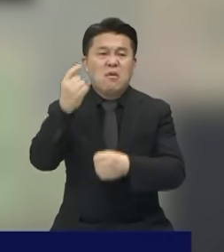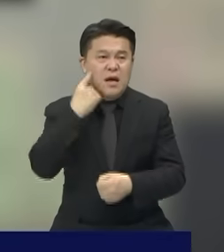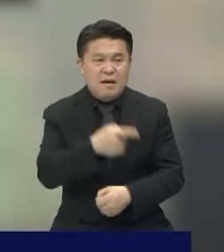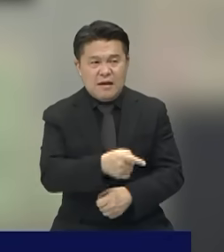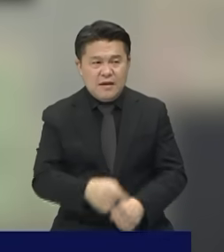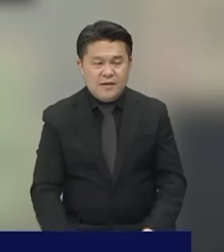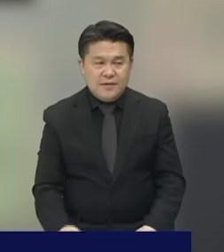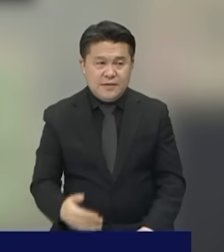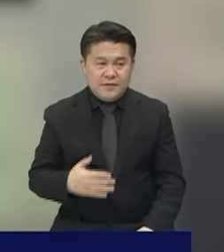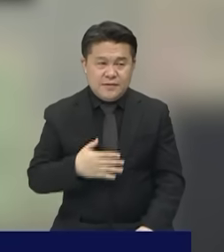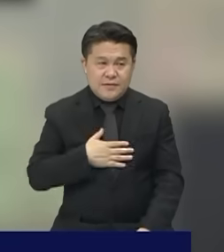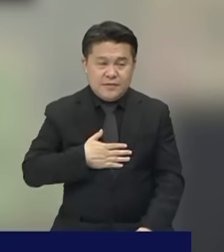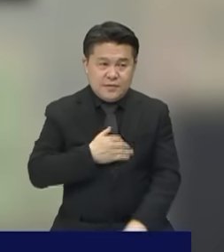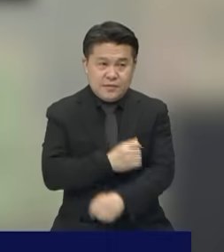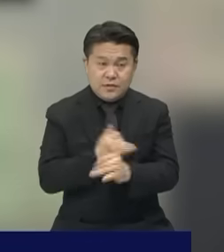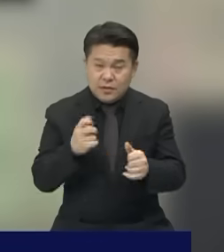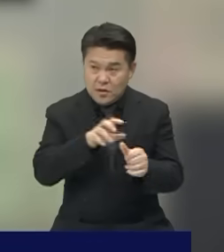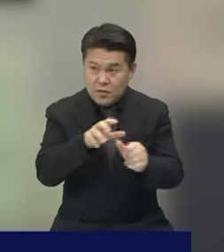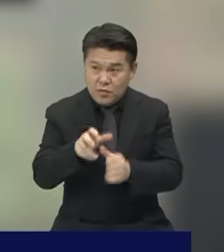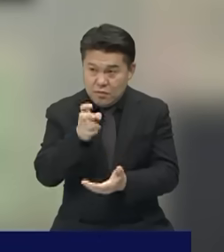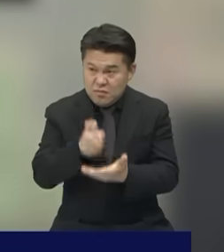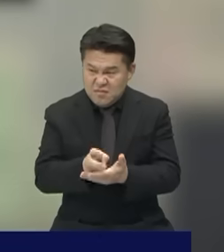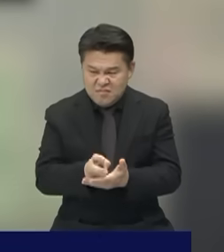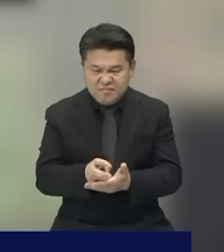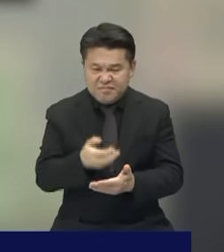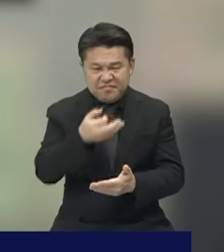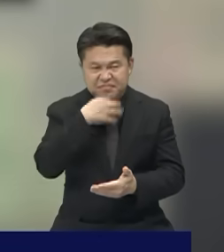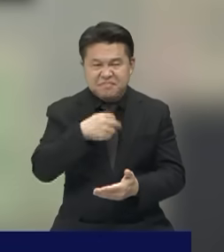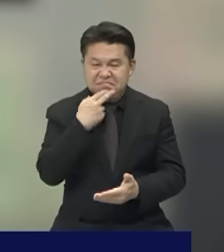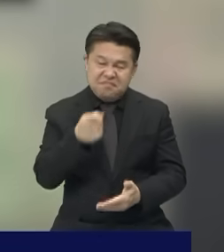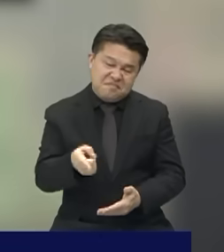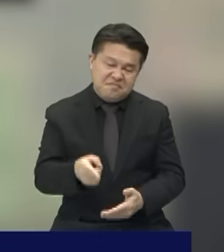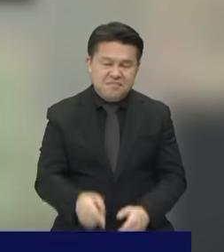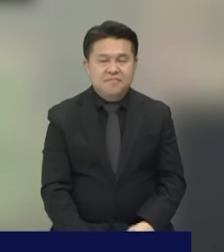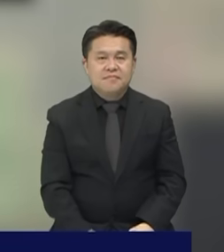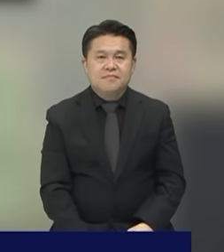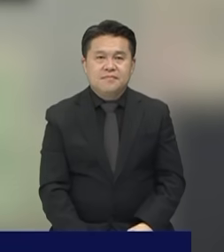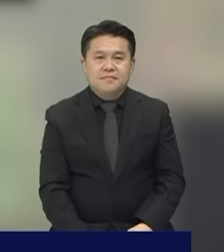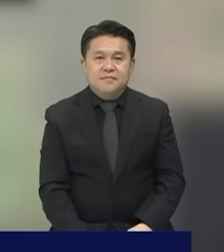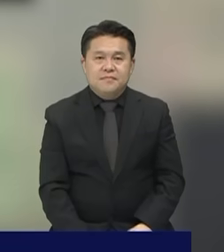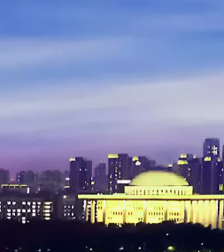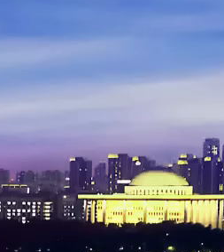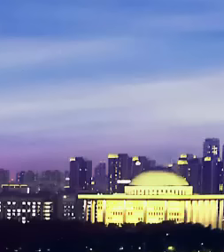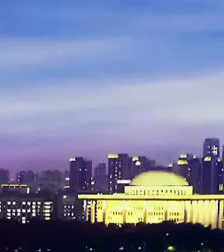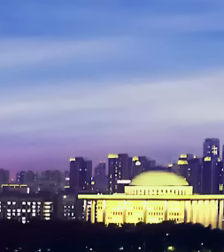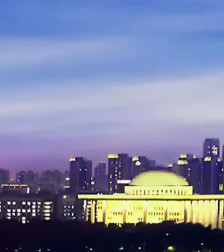건지, 감정노동자 보호법이 있어도 별 소용 없구나 등의 반응을 보였습니다.